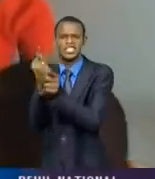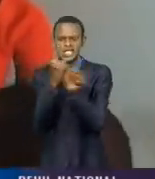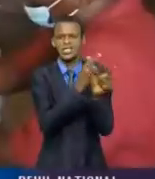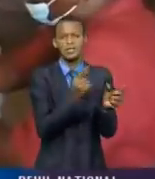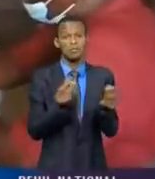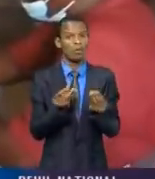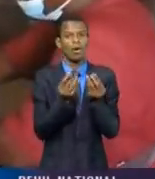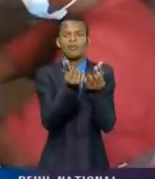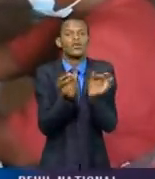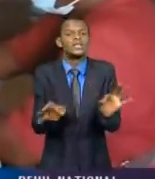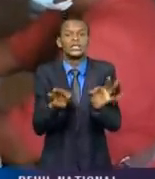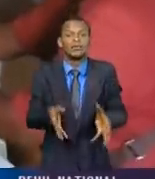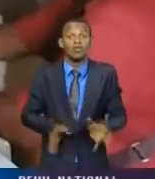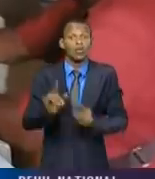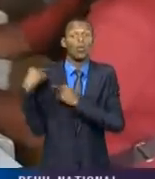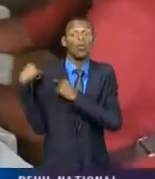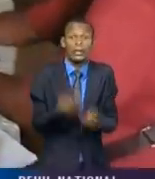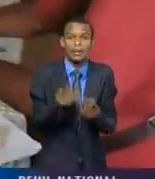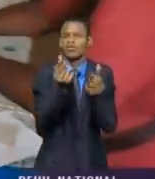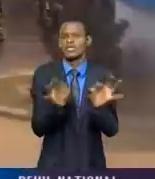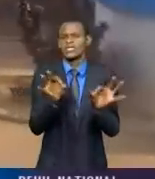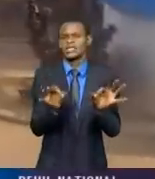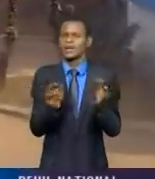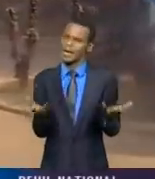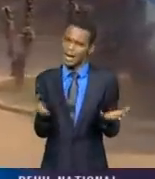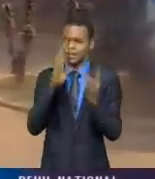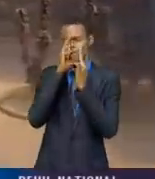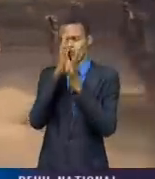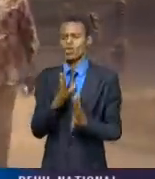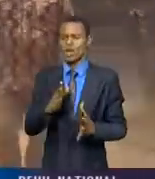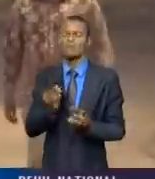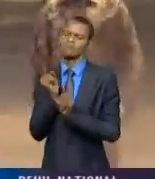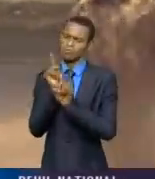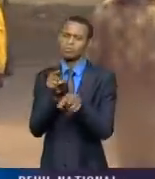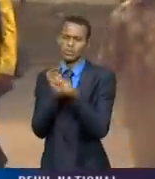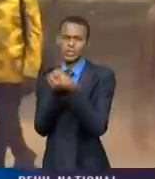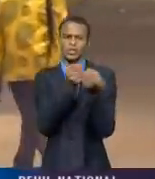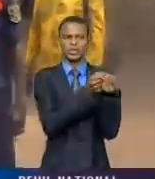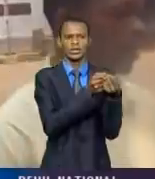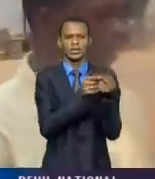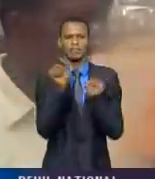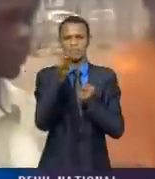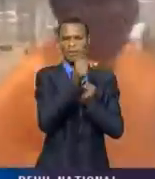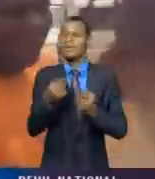ce geste philanthropique de bienfaisance social a été saluée par les airs est bénéficiaire